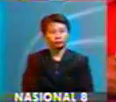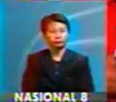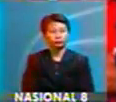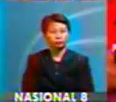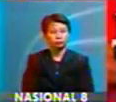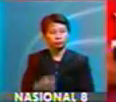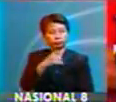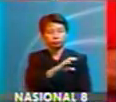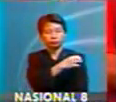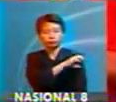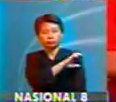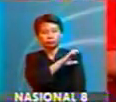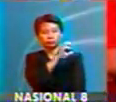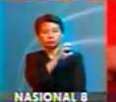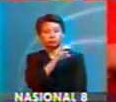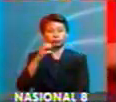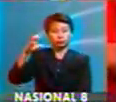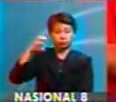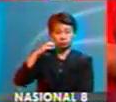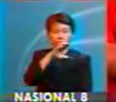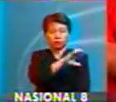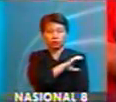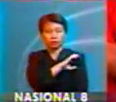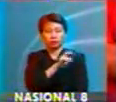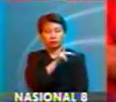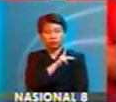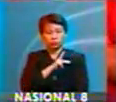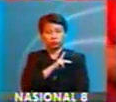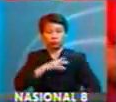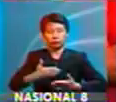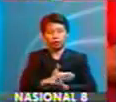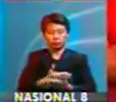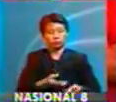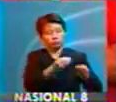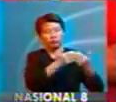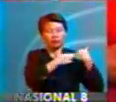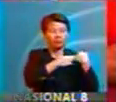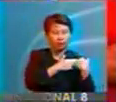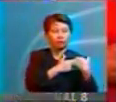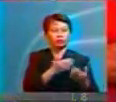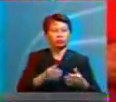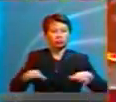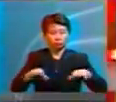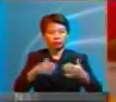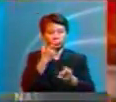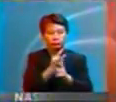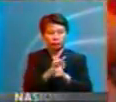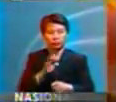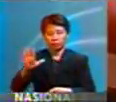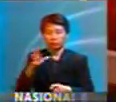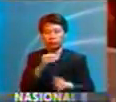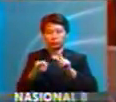bagi Kapten pasukan yang baharu mohad shahr Abdul Kalam amanah yang diberikan bakal dipikul sebaik mungkin malah beliau bersama